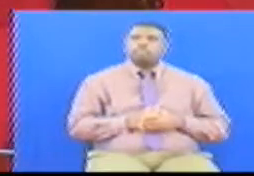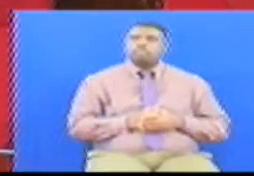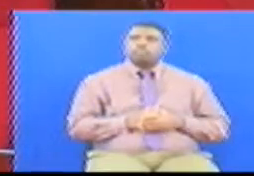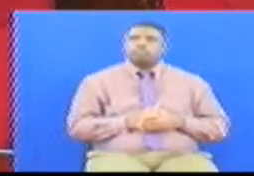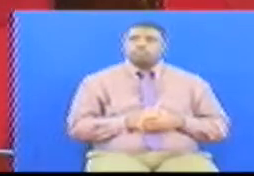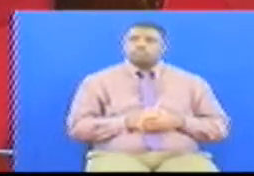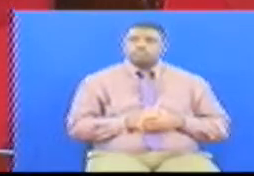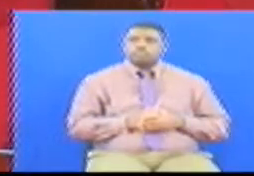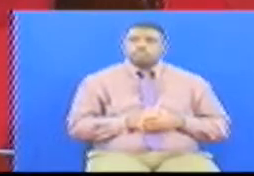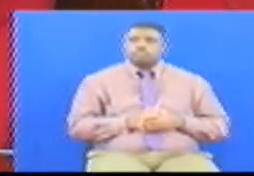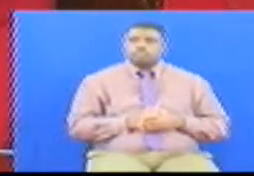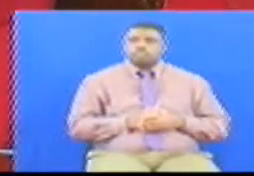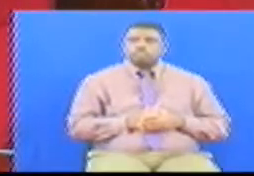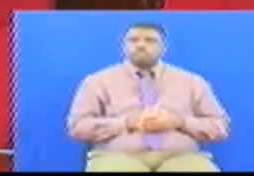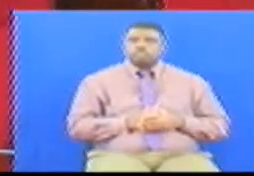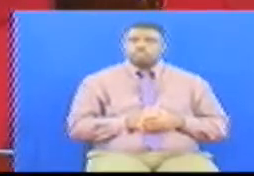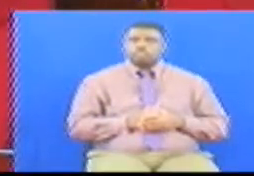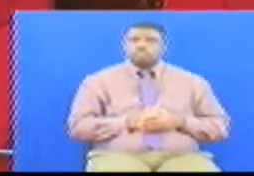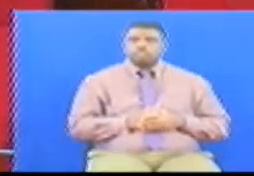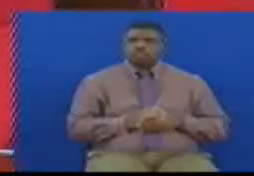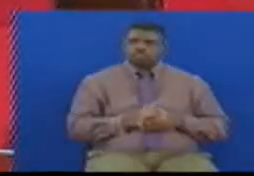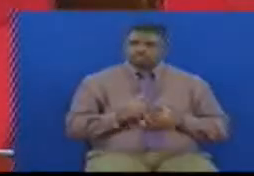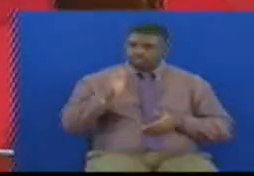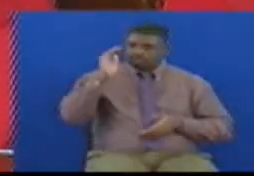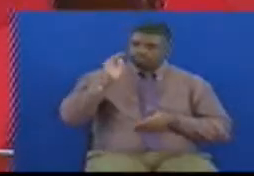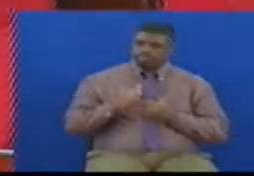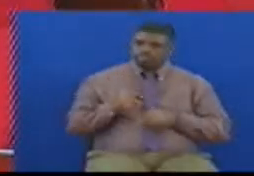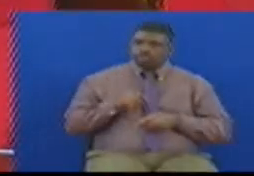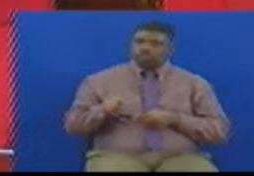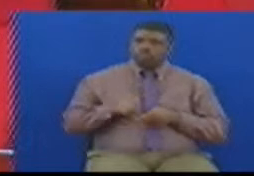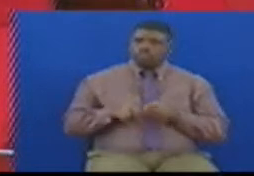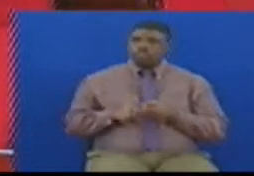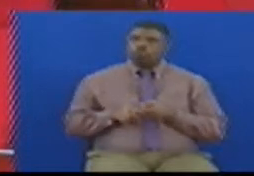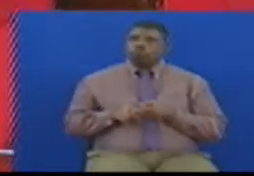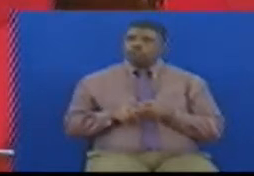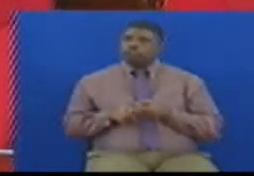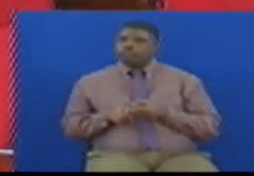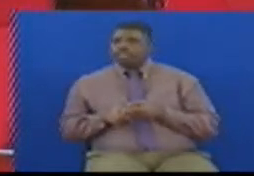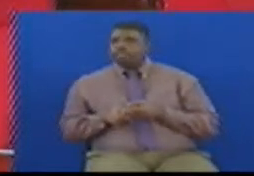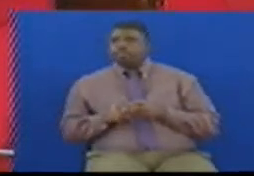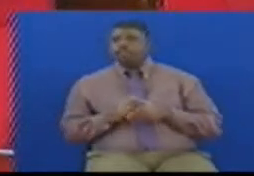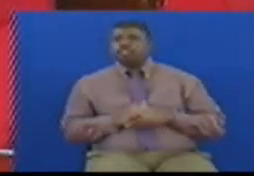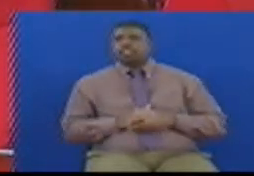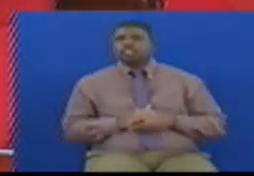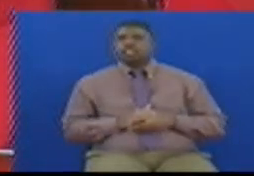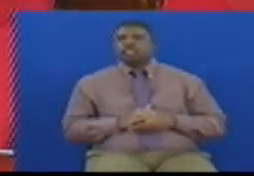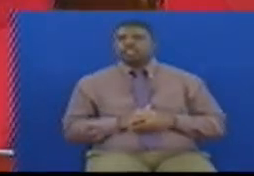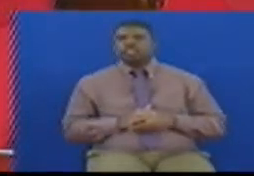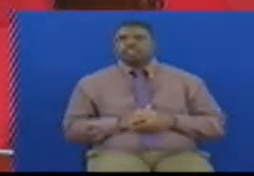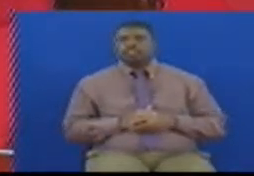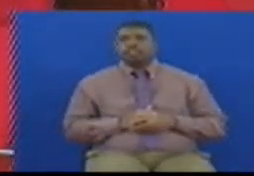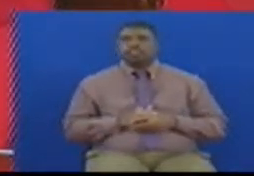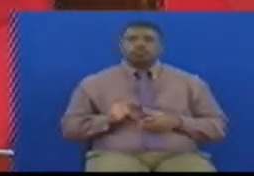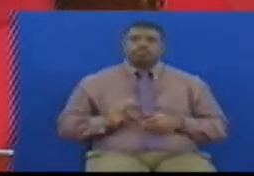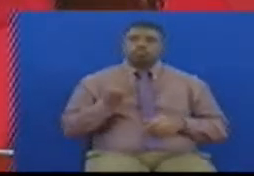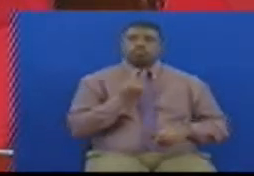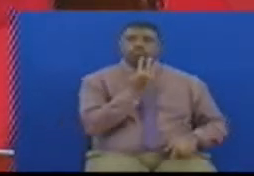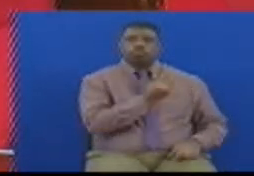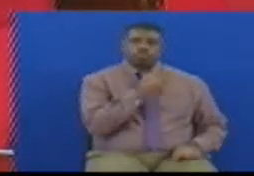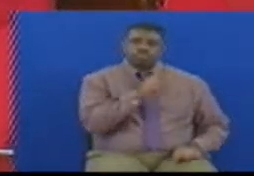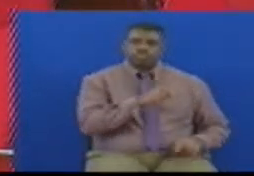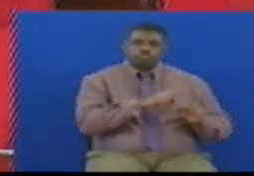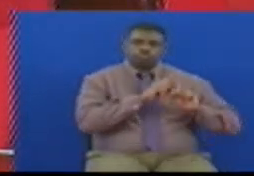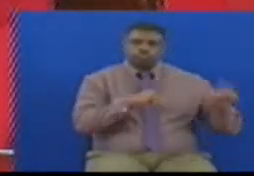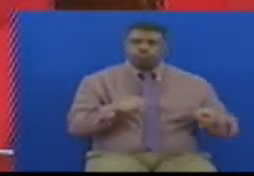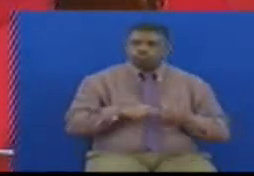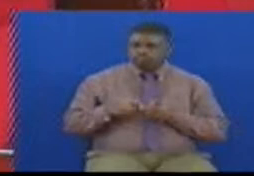billing system. Mapungufu hayo yanasababisha dosari kadhaa ikiwemo uwepo wa shilingi bilioni 2 ambazo ni tofauti